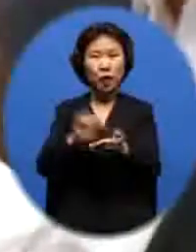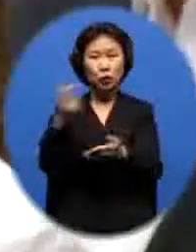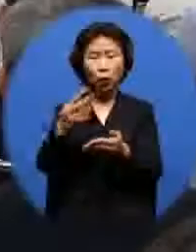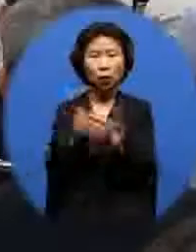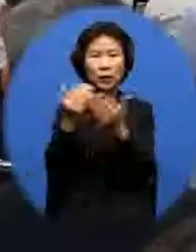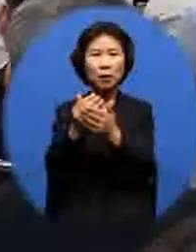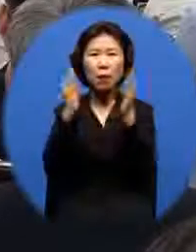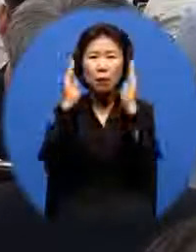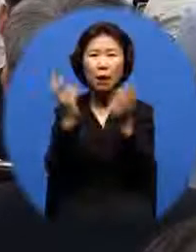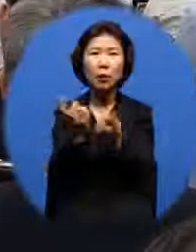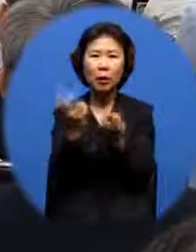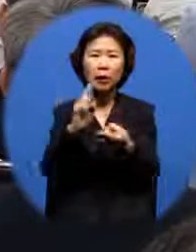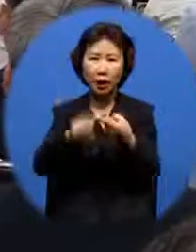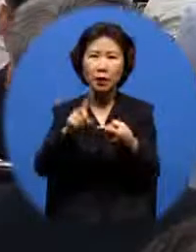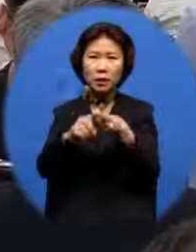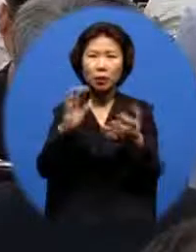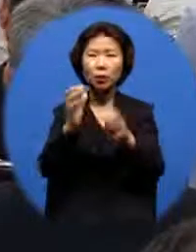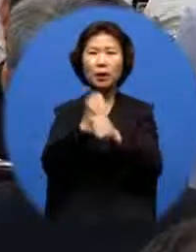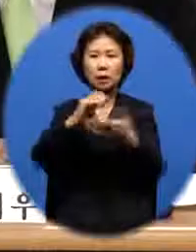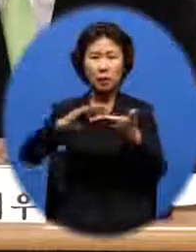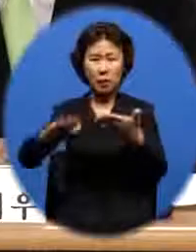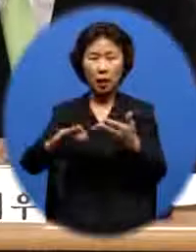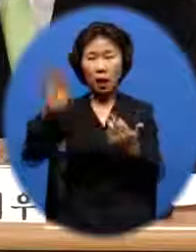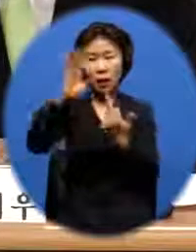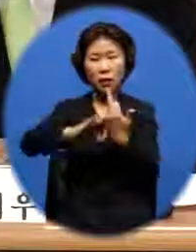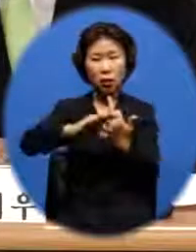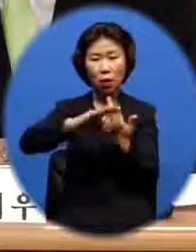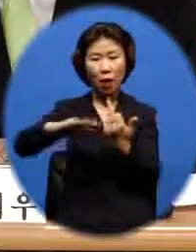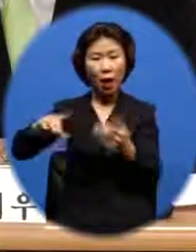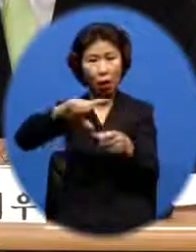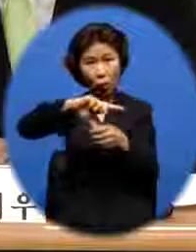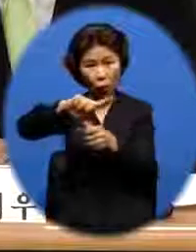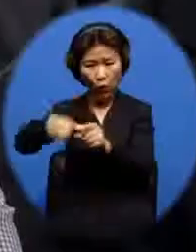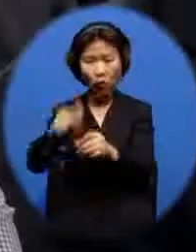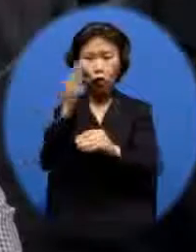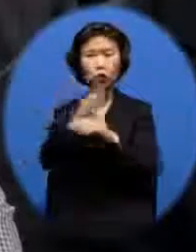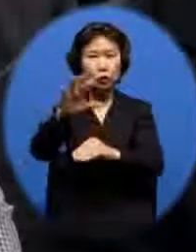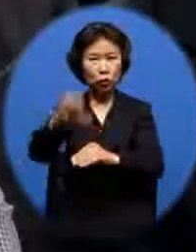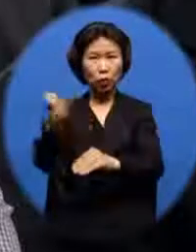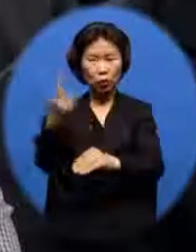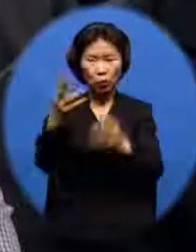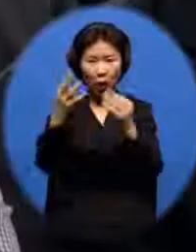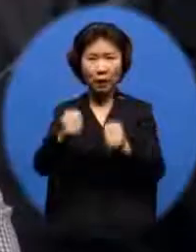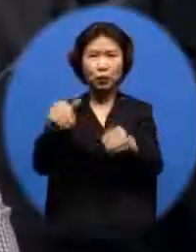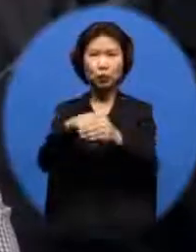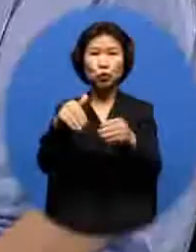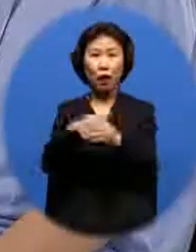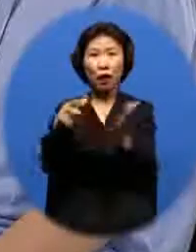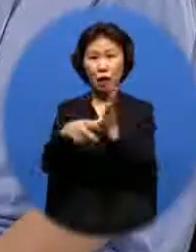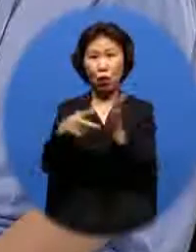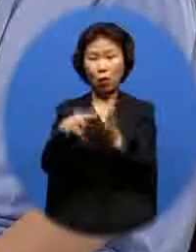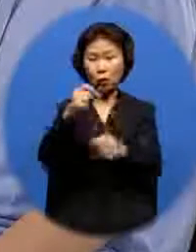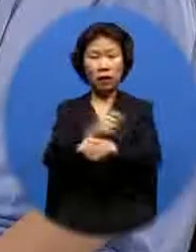모색했습니다. 특히 보령시는 서해안권 개발의 중심부이자 수많은 문화관광 자원을 보유한 특색 있는